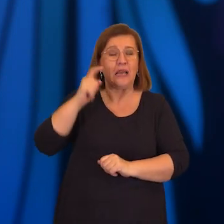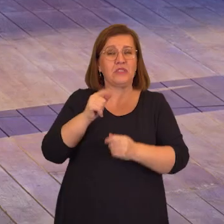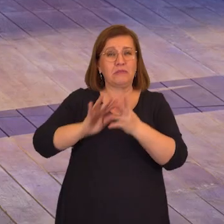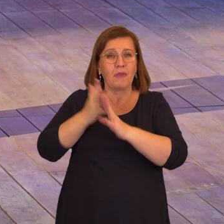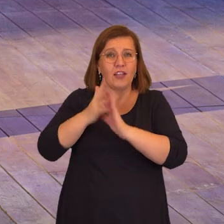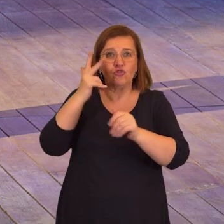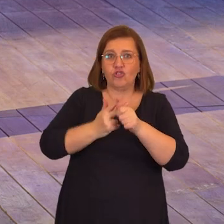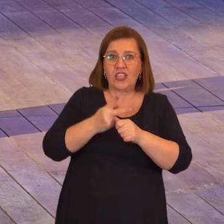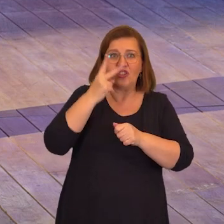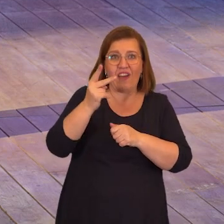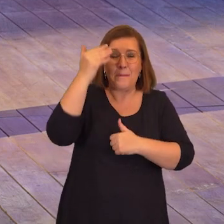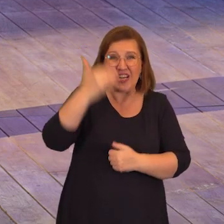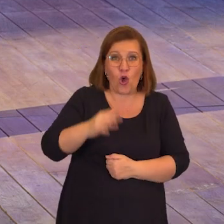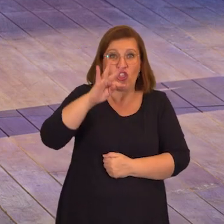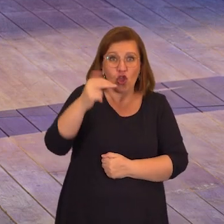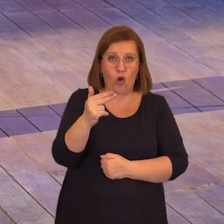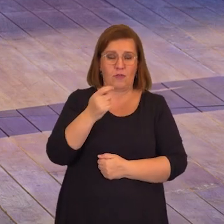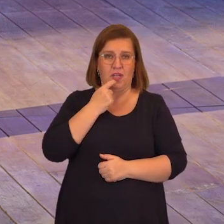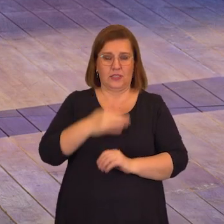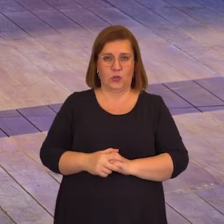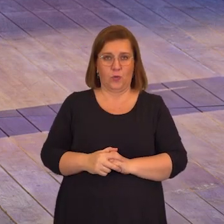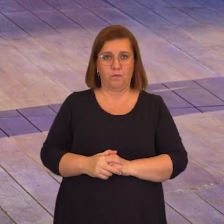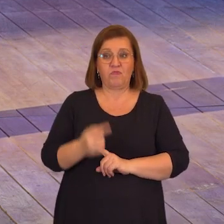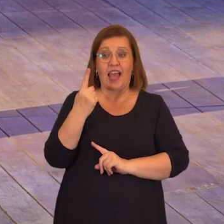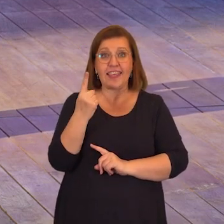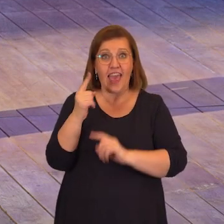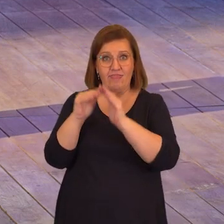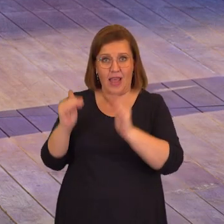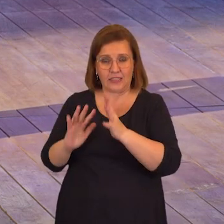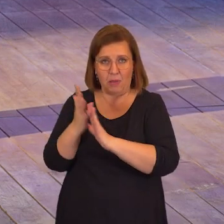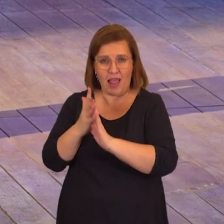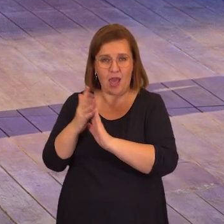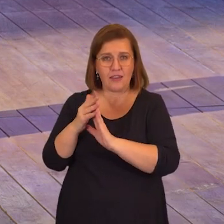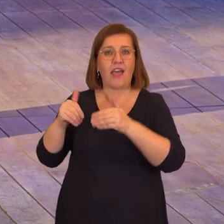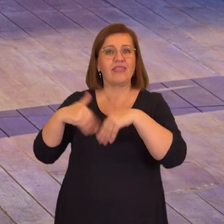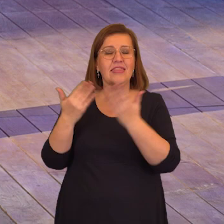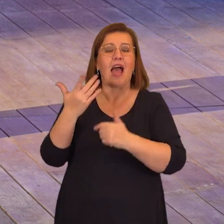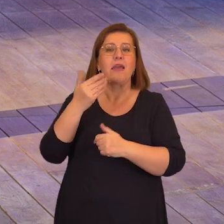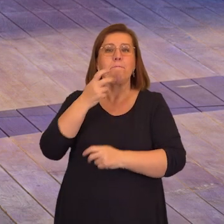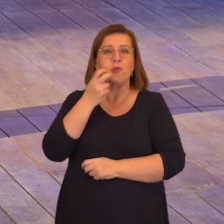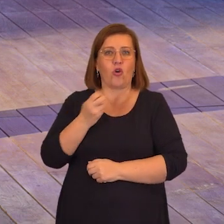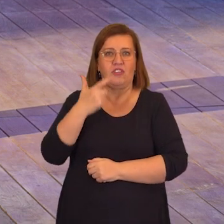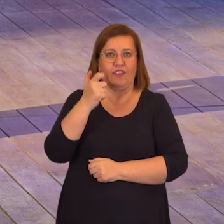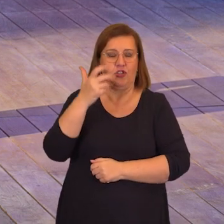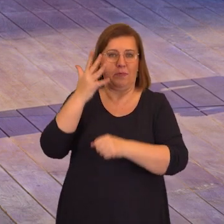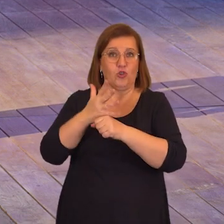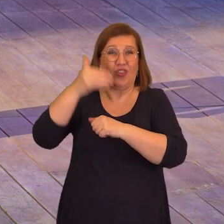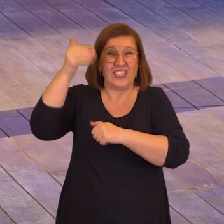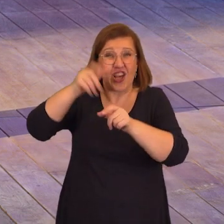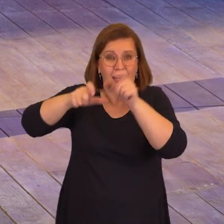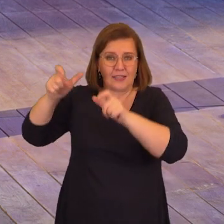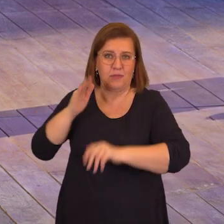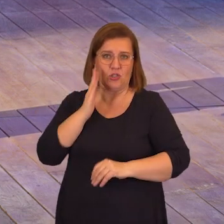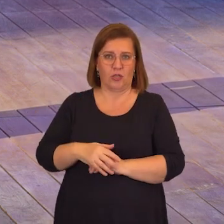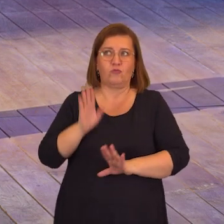plastiku. Jedna taka spalarnia dostarcza prąd do 250 tysięcy mieszkańców. I to jest tak, jakby u nas,